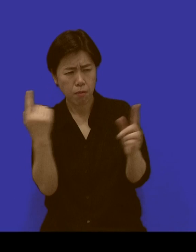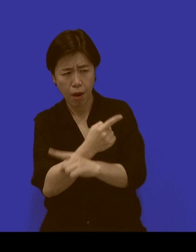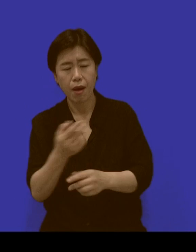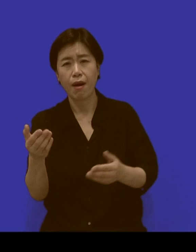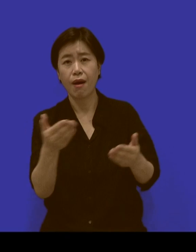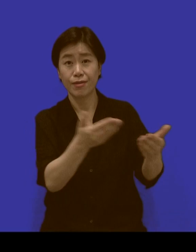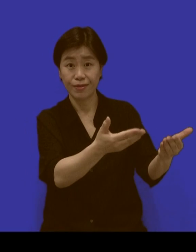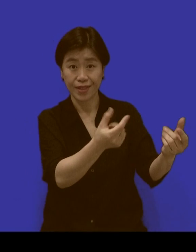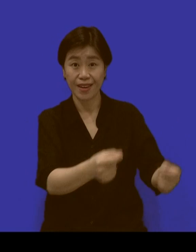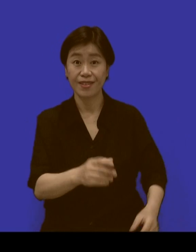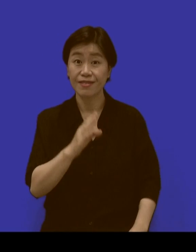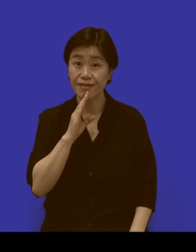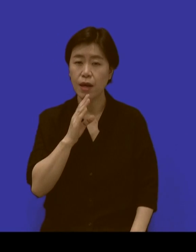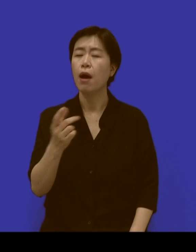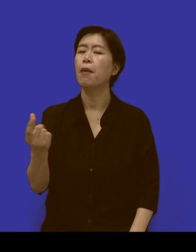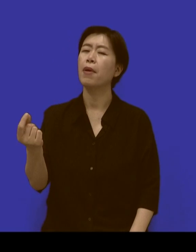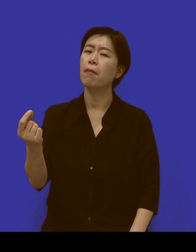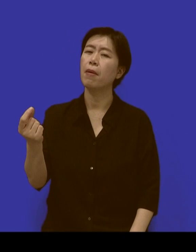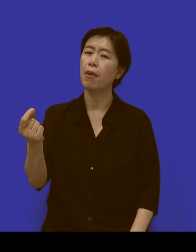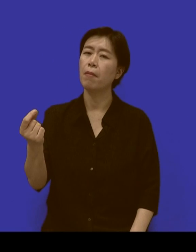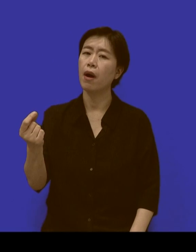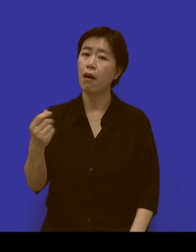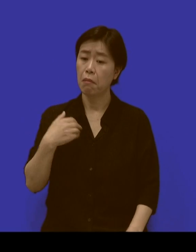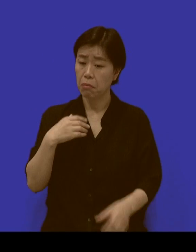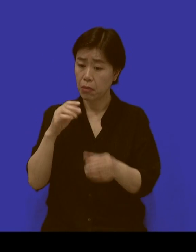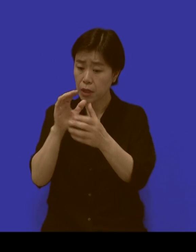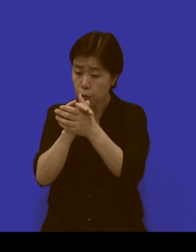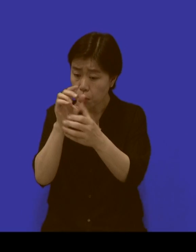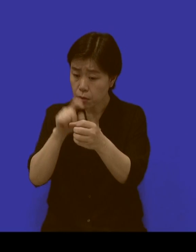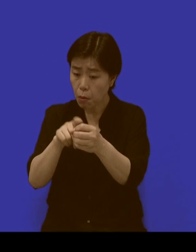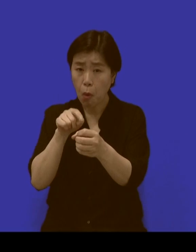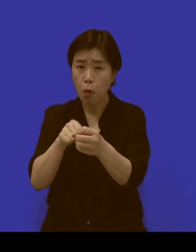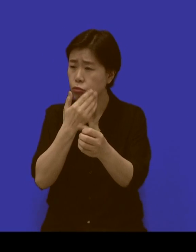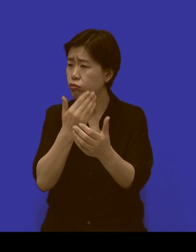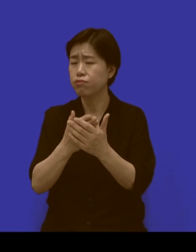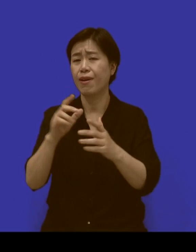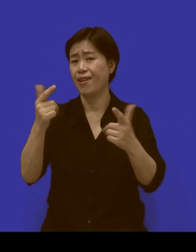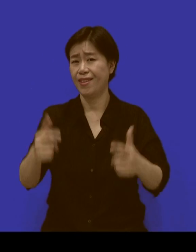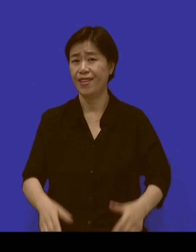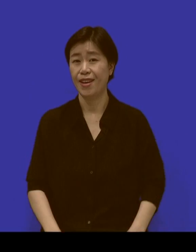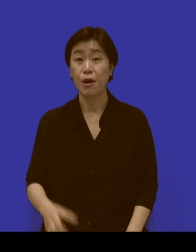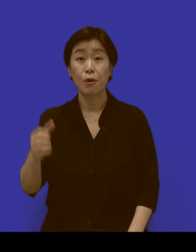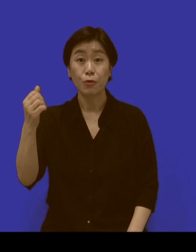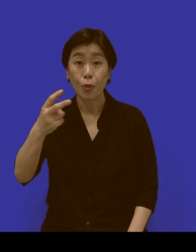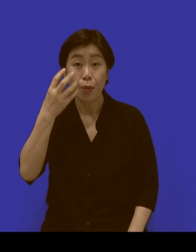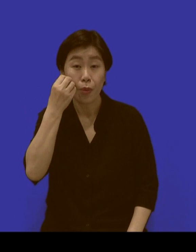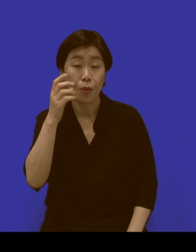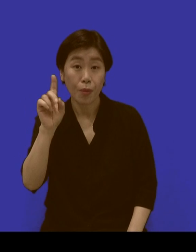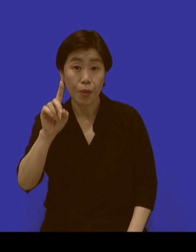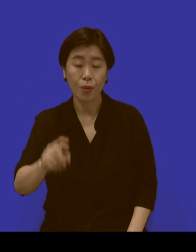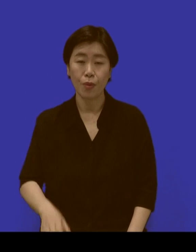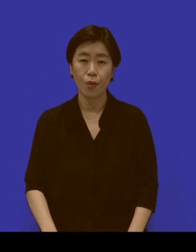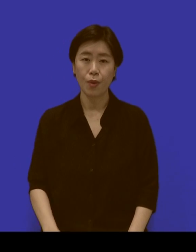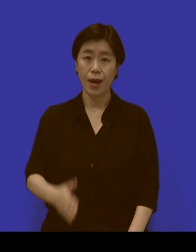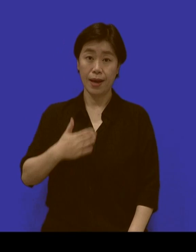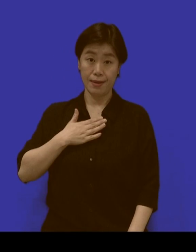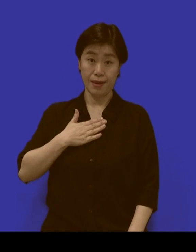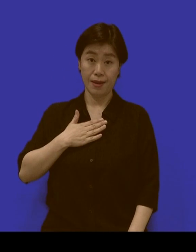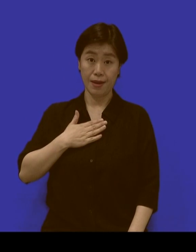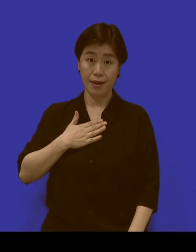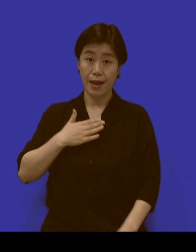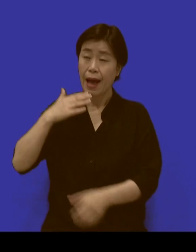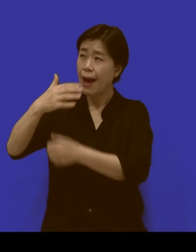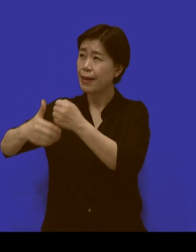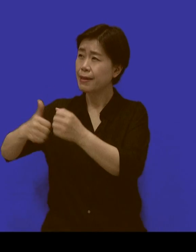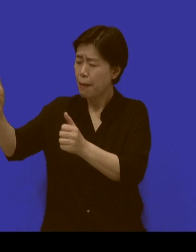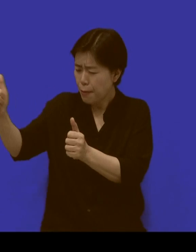되는 안중해지게 된 것 같아요. 정말. 그런 큰 축복을 주셨네요. 그게 또 역설적으로 네. 그 고백이 나오기를 기다리셨던 것 같아요.